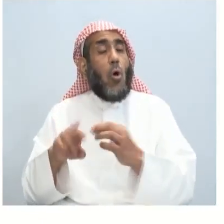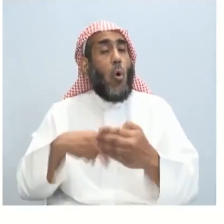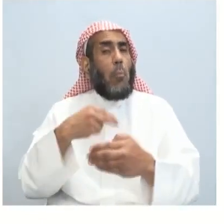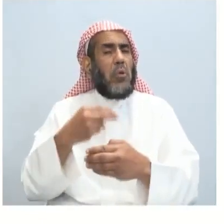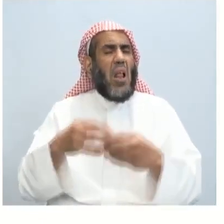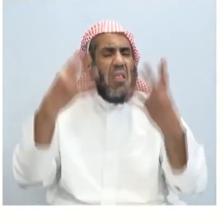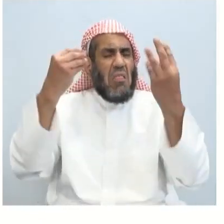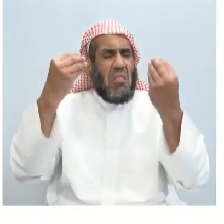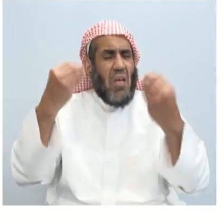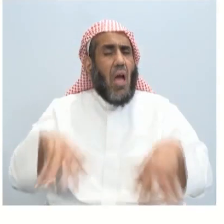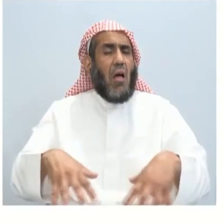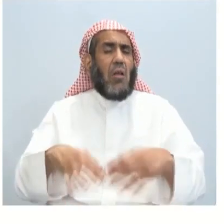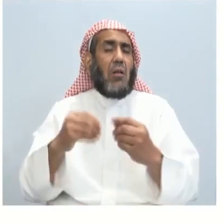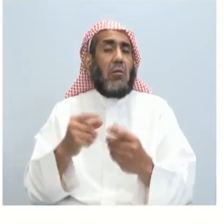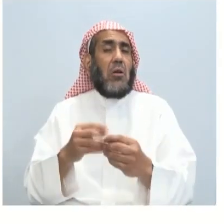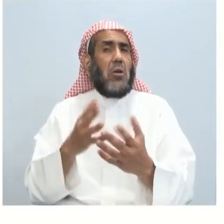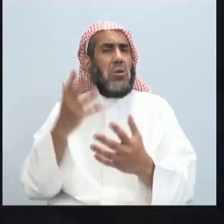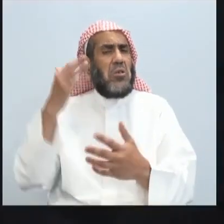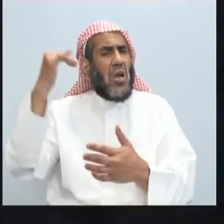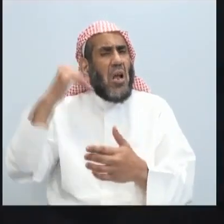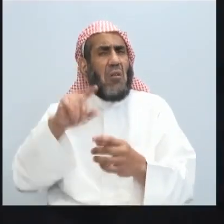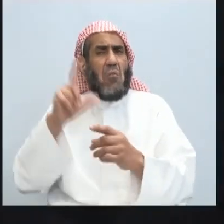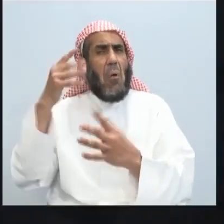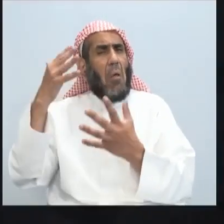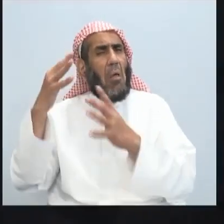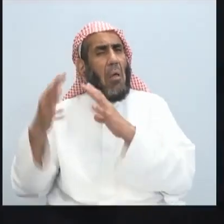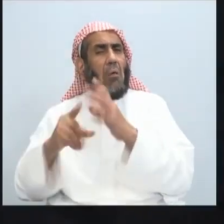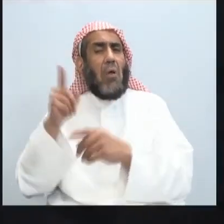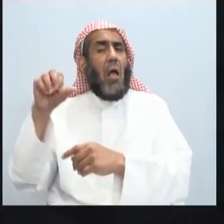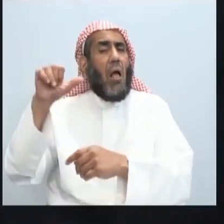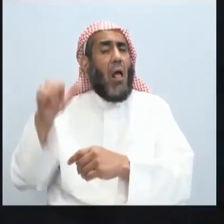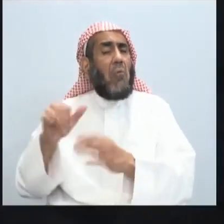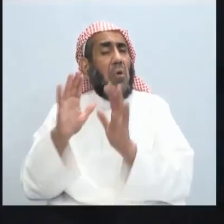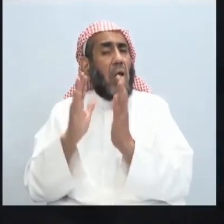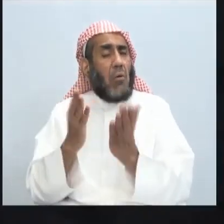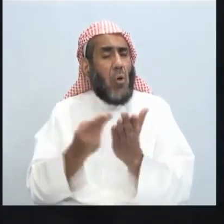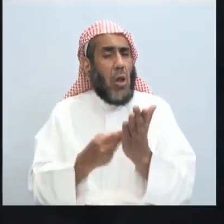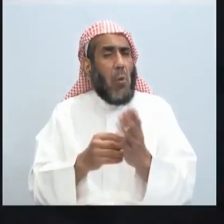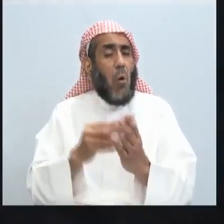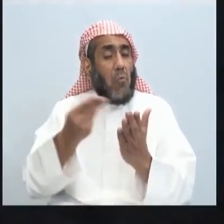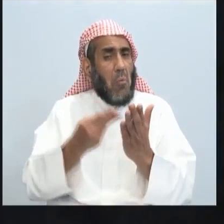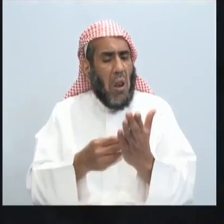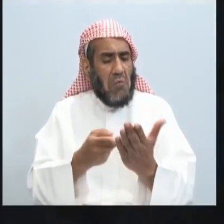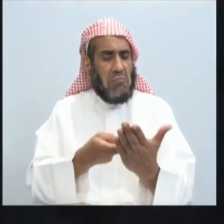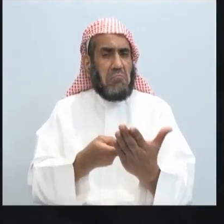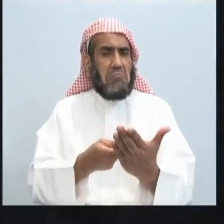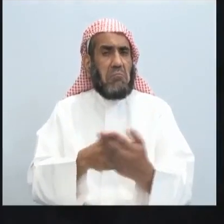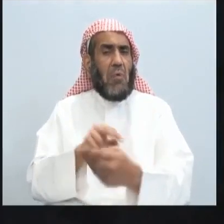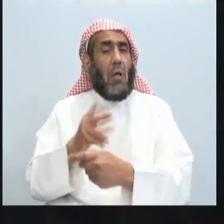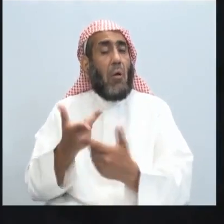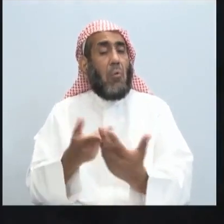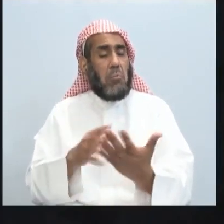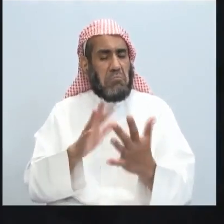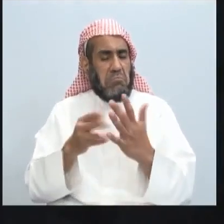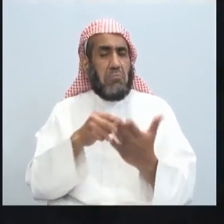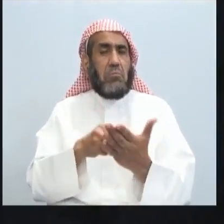ضيع هذا كذلك العلم يعني ان شككت في عالم او ان شككت في علم او في مؤلف احد العلماء